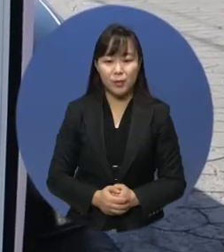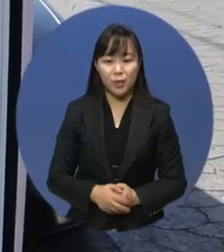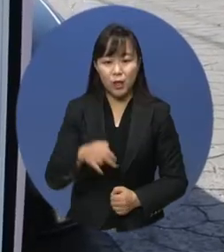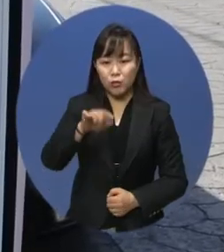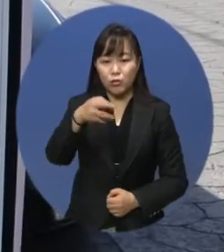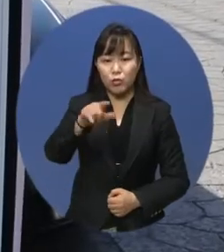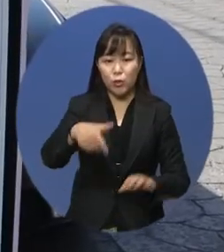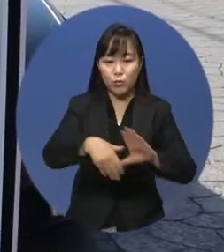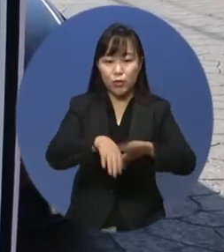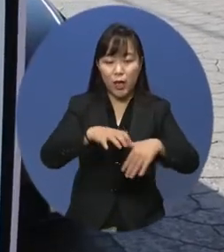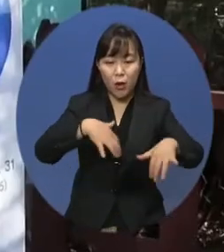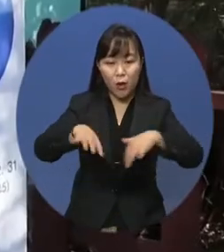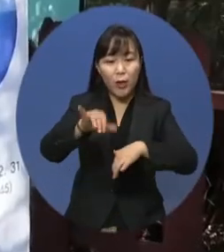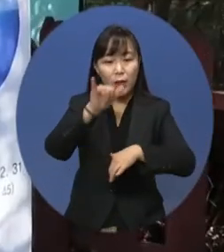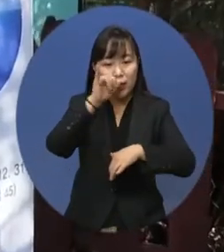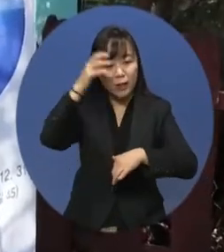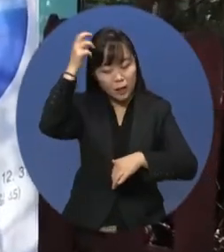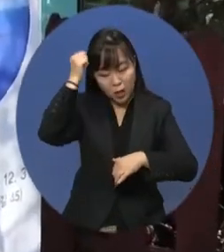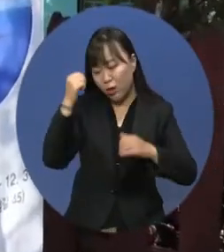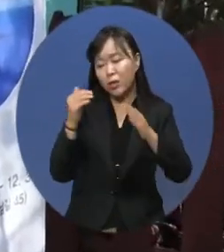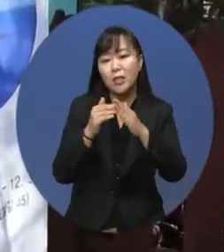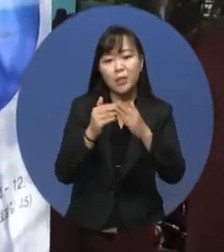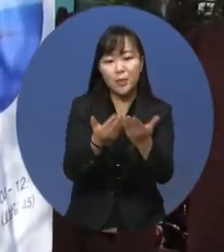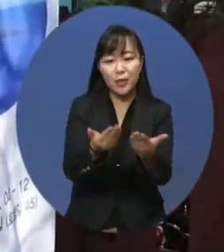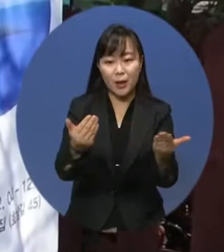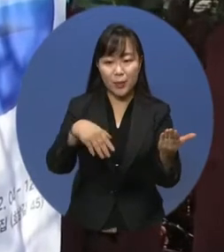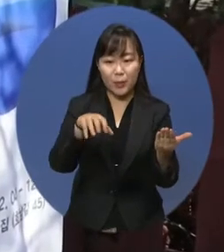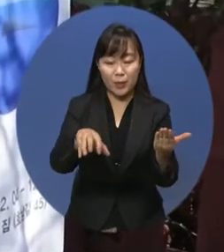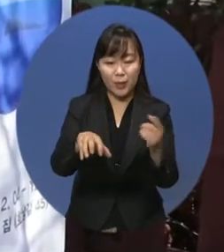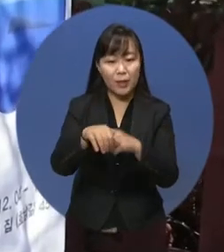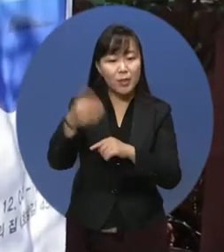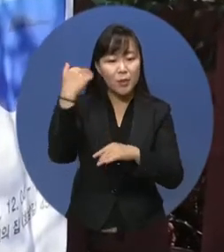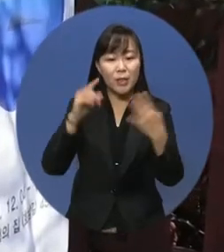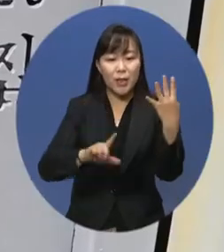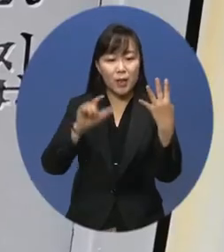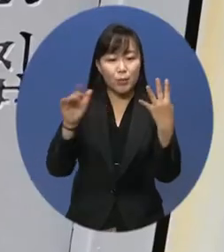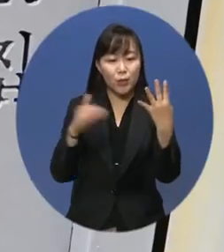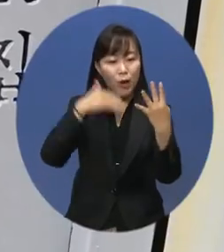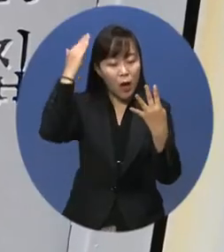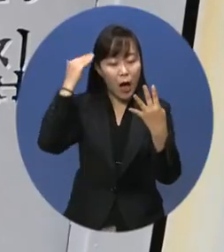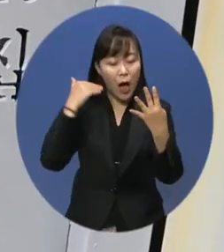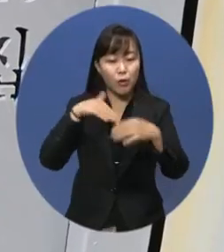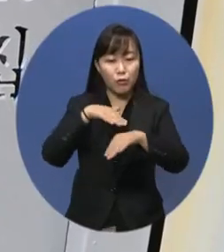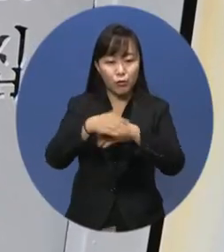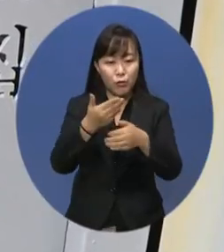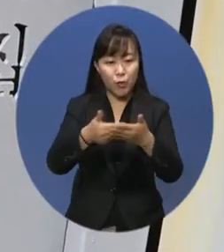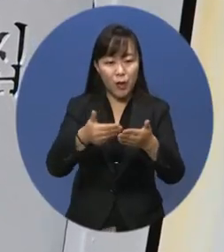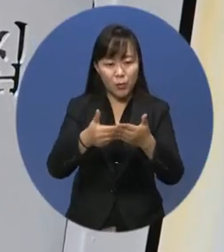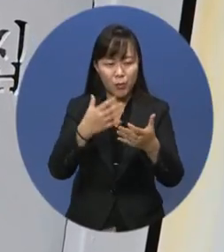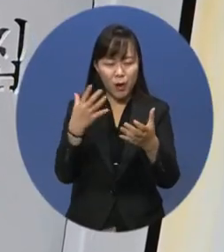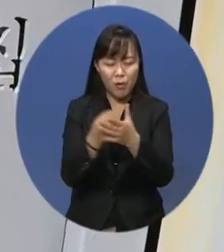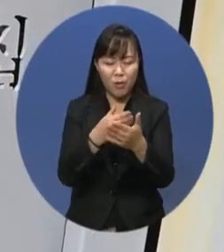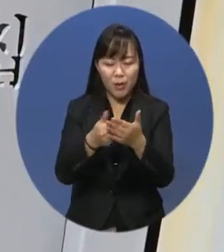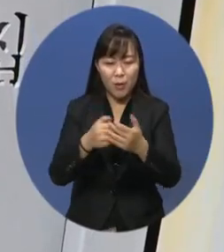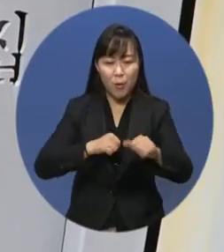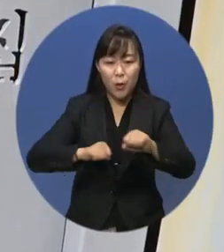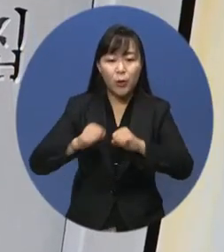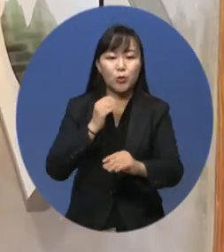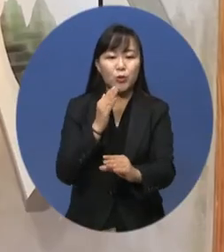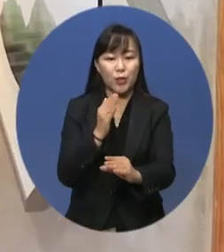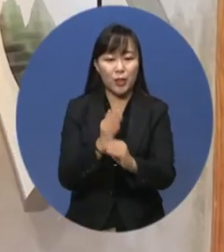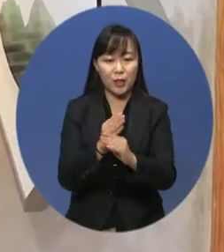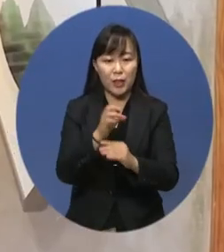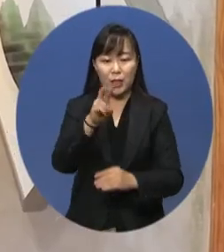순천 문화의 거리에 위치한 기억의 집 갤러리에서는 지난 4일부터 한국화로 왕성한 작품 활동을 하고